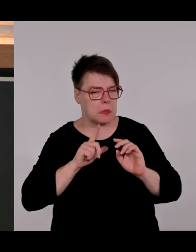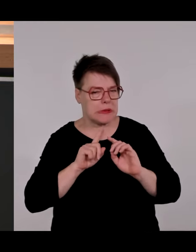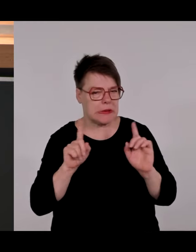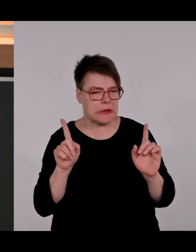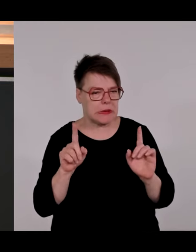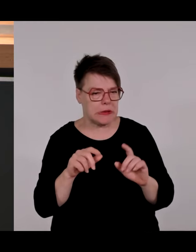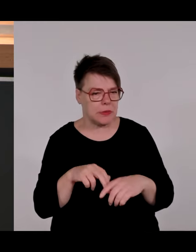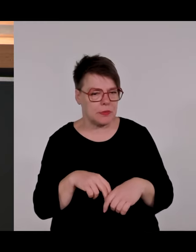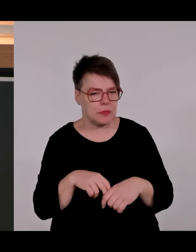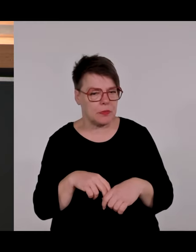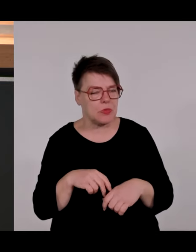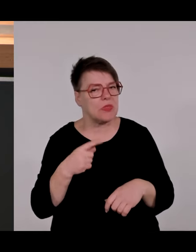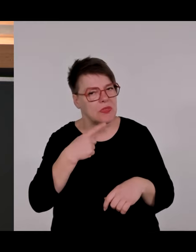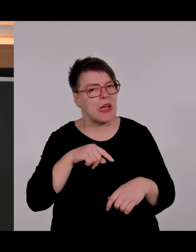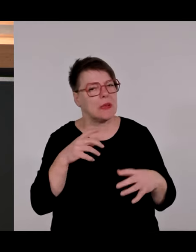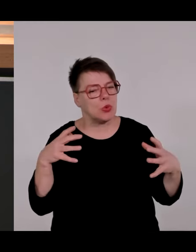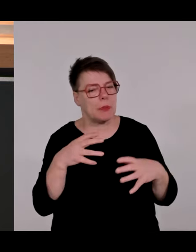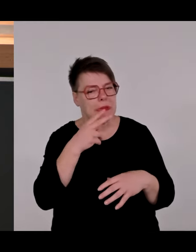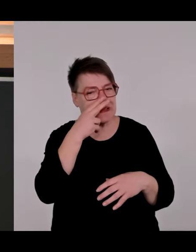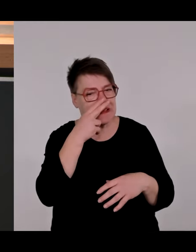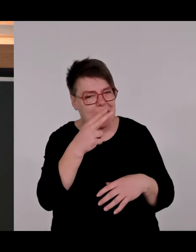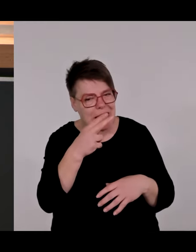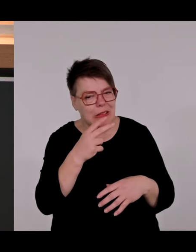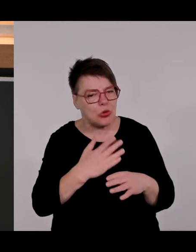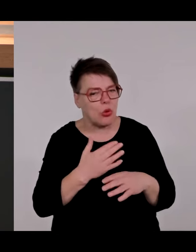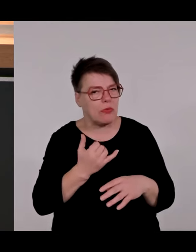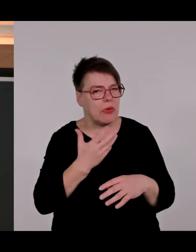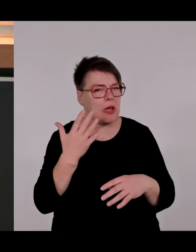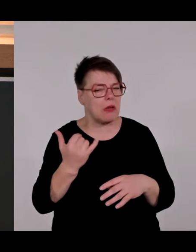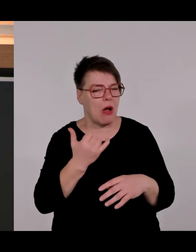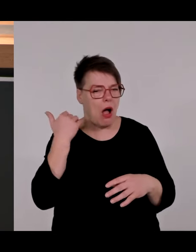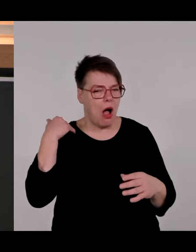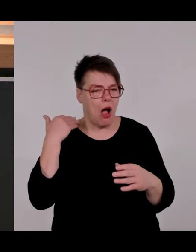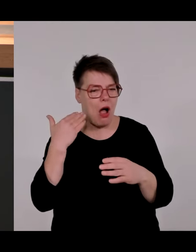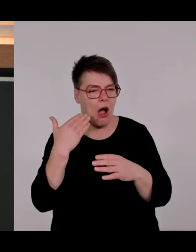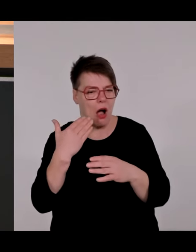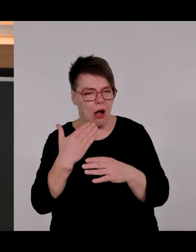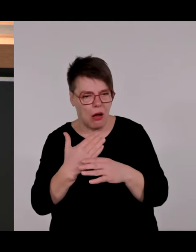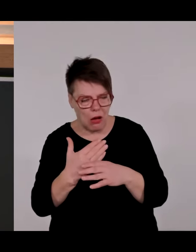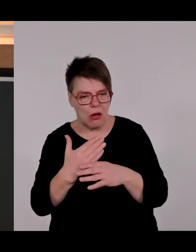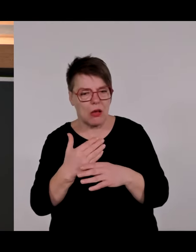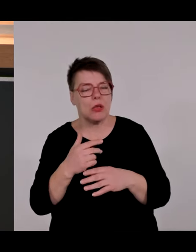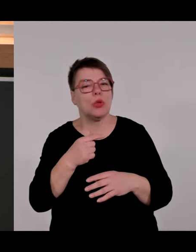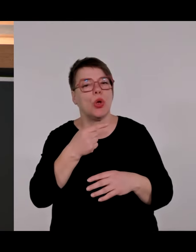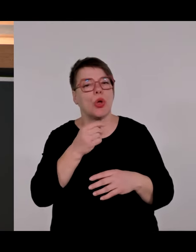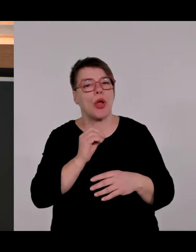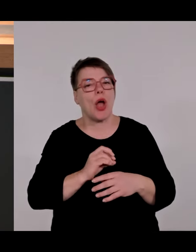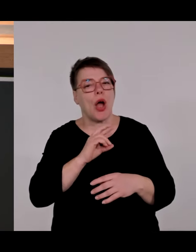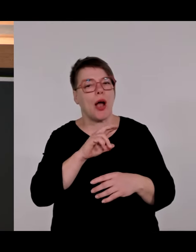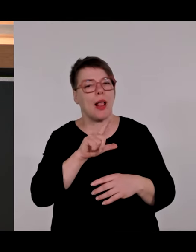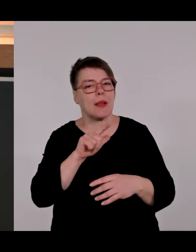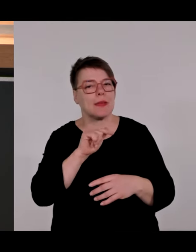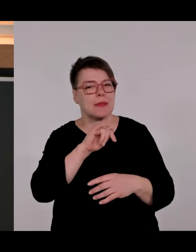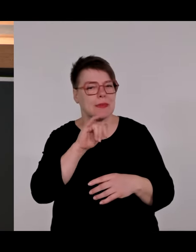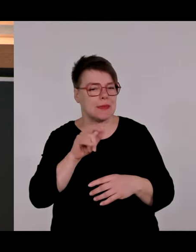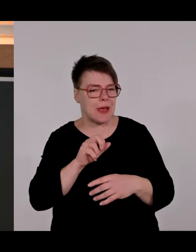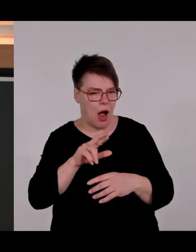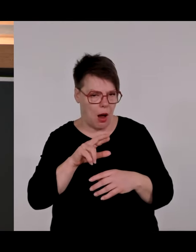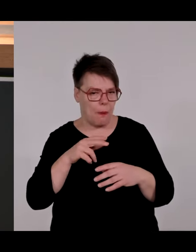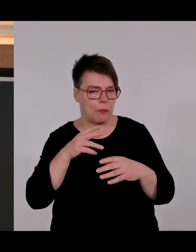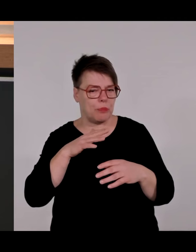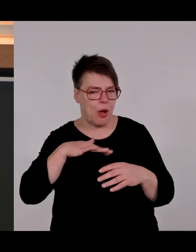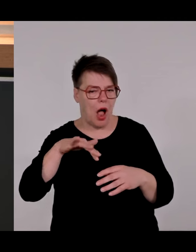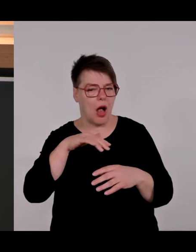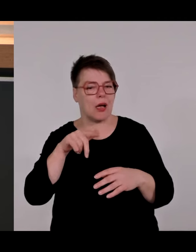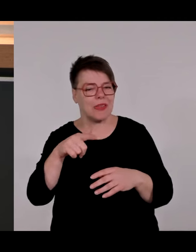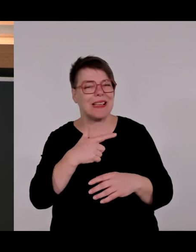dass seit vielen Jahren, seit zu vielen Jahren, der Görlitzer Park ein